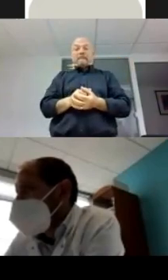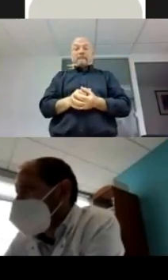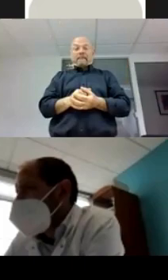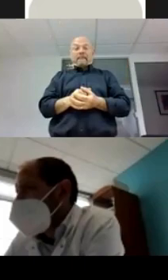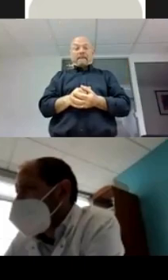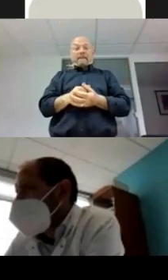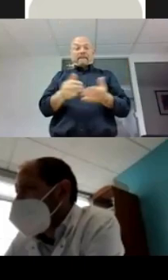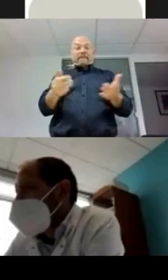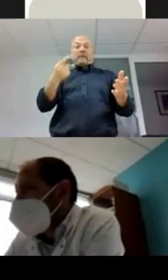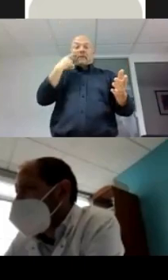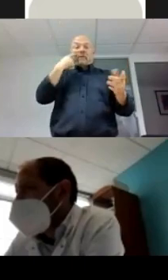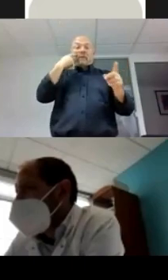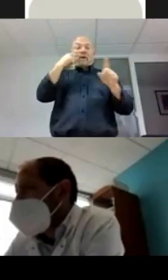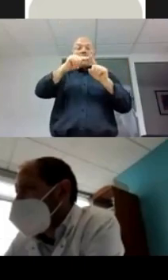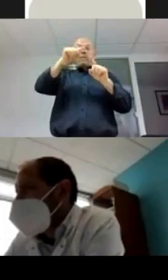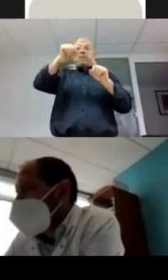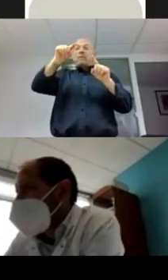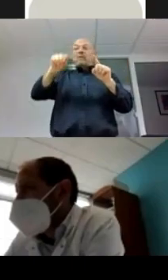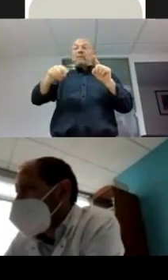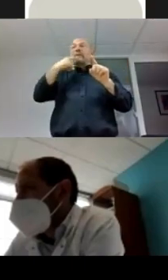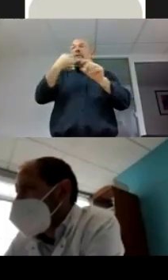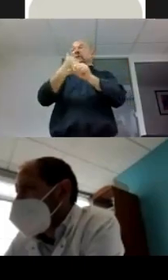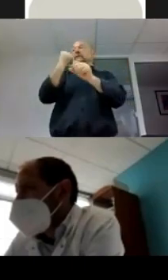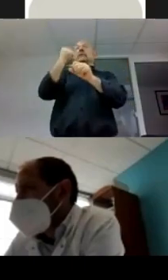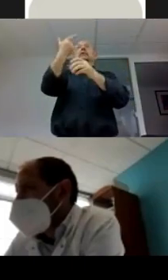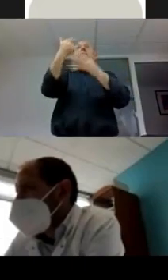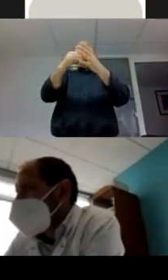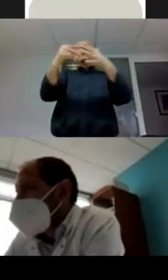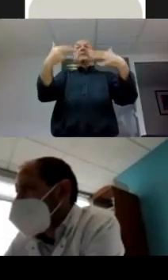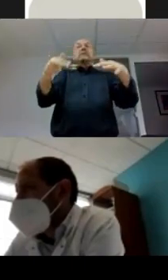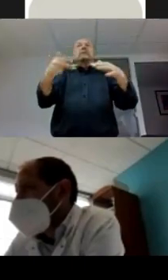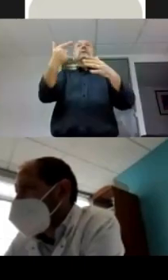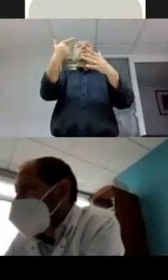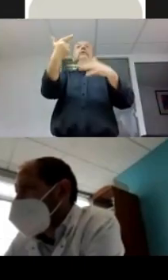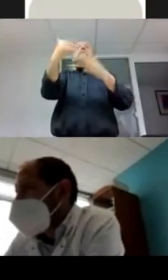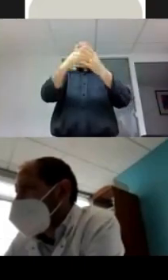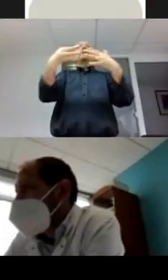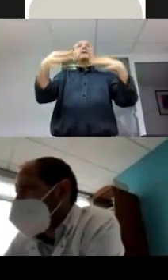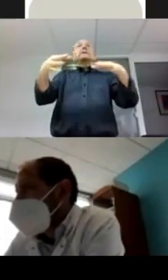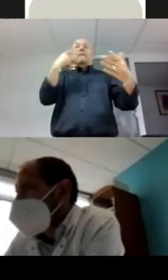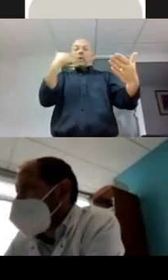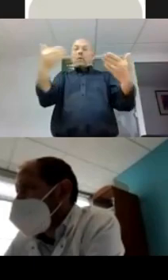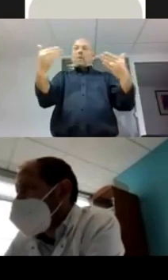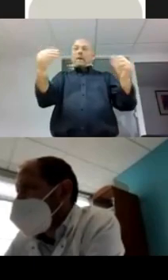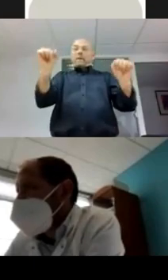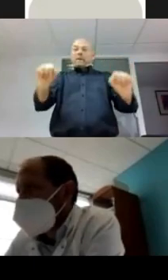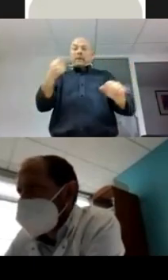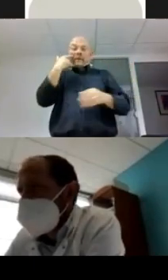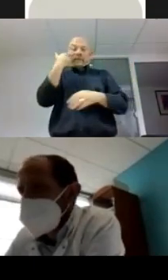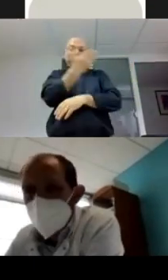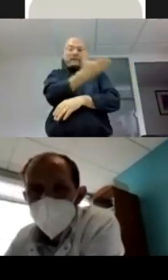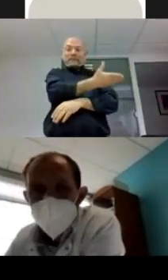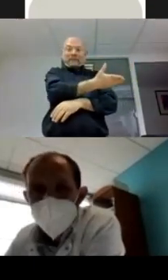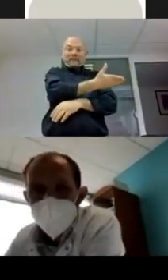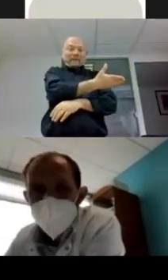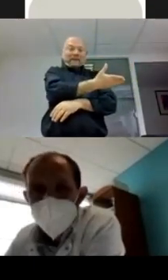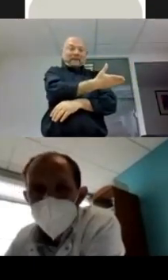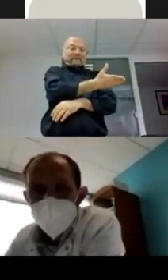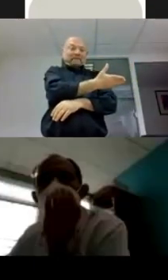2020. On voit sur les courbes pointillées la participation des années précédentes, 2018 et